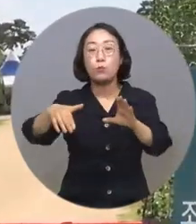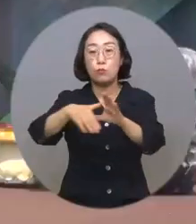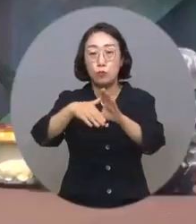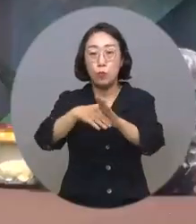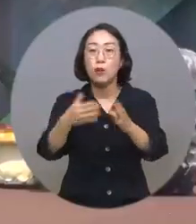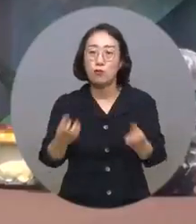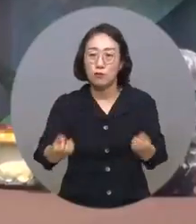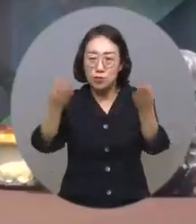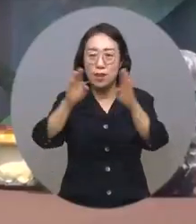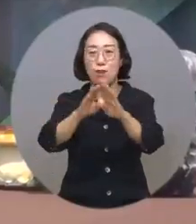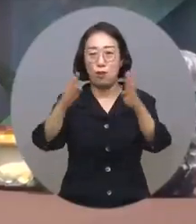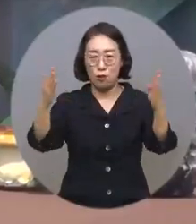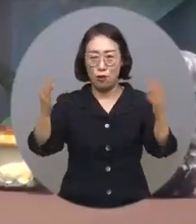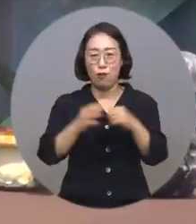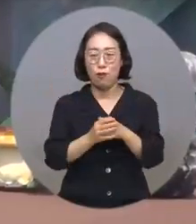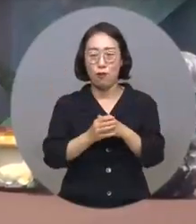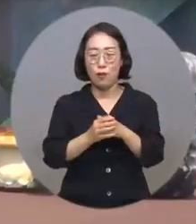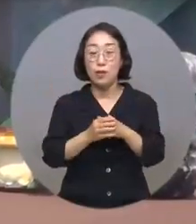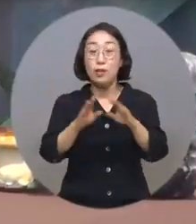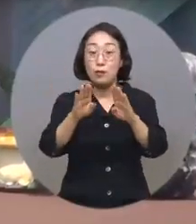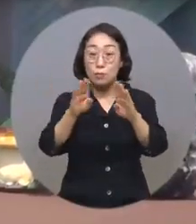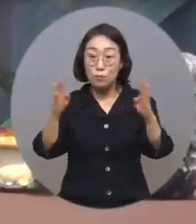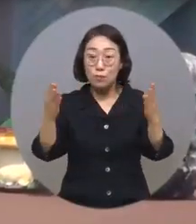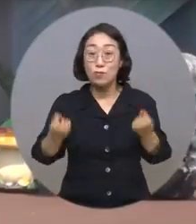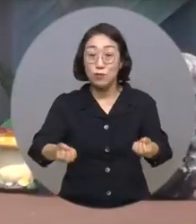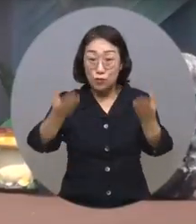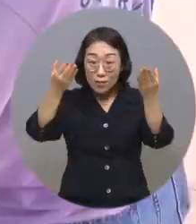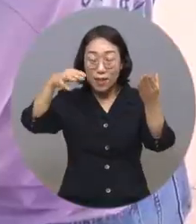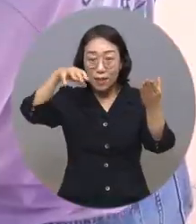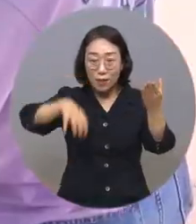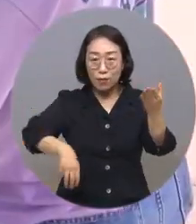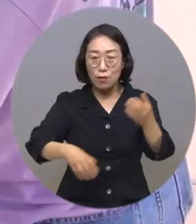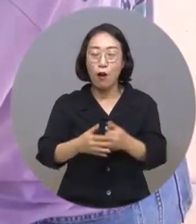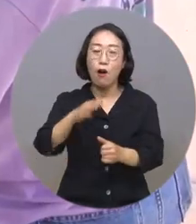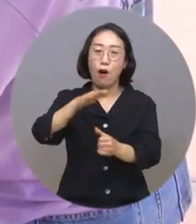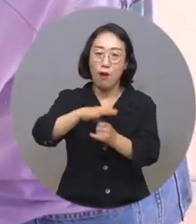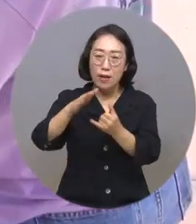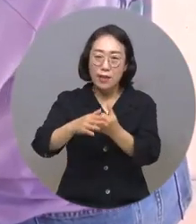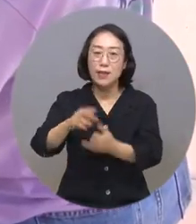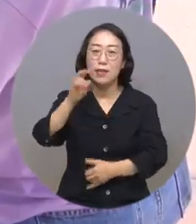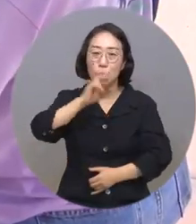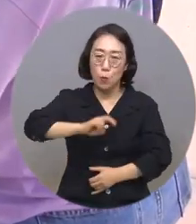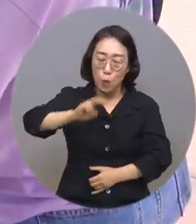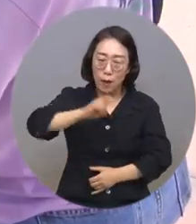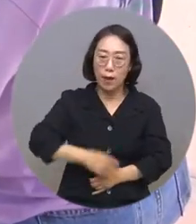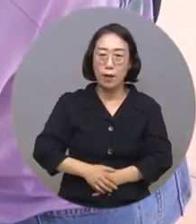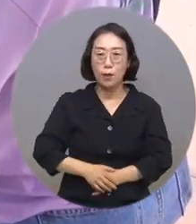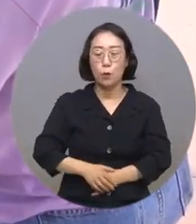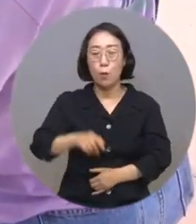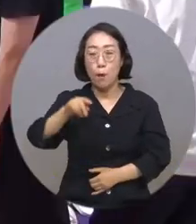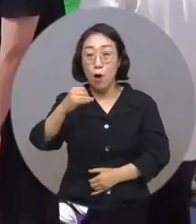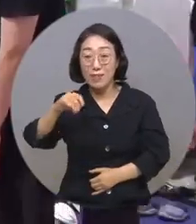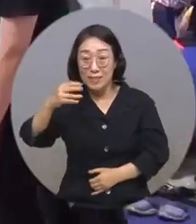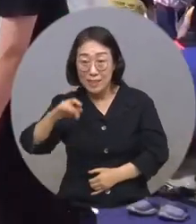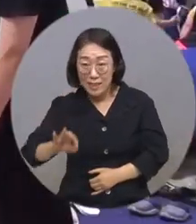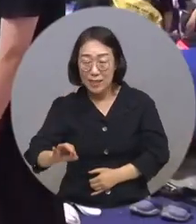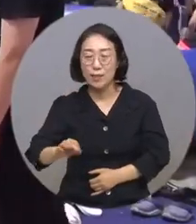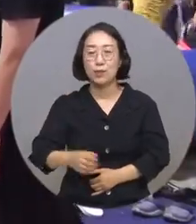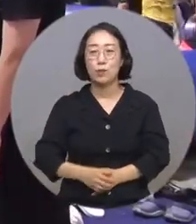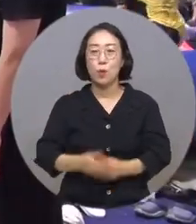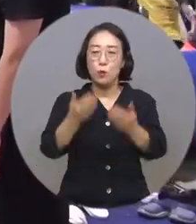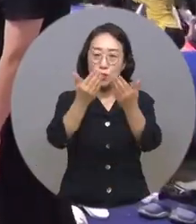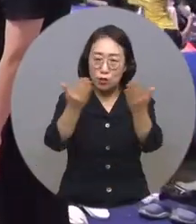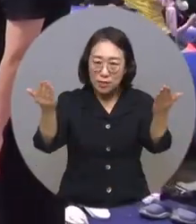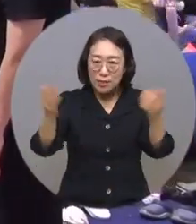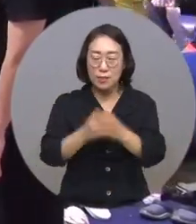개최되었습니다. 연호 문화축제에서는 어린이 뮤지컬, 콘서트, 버스킹, 작품 전시 외에도 물놀이,